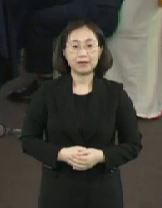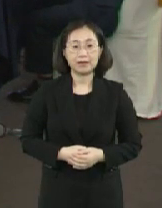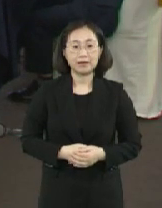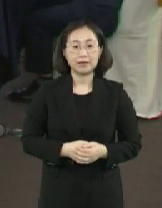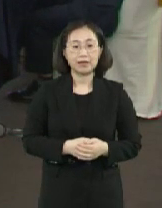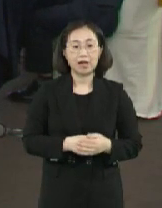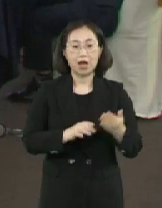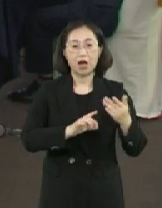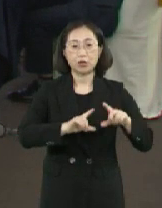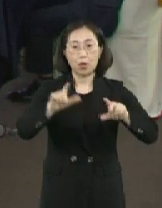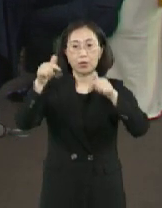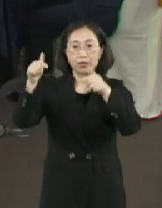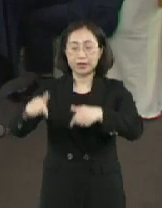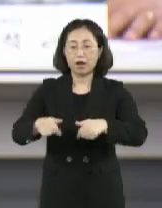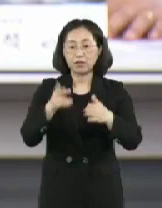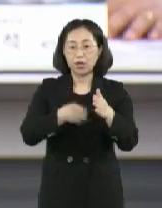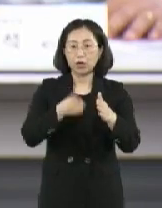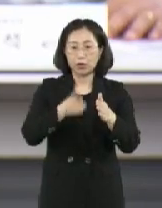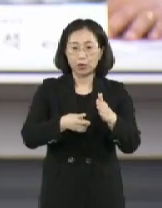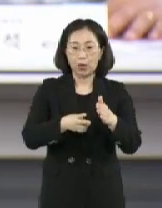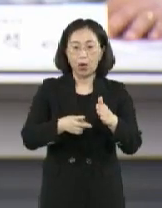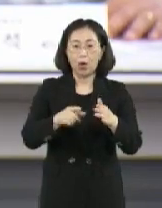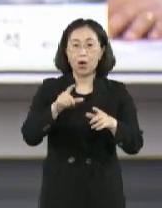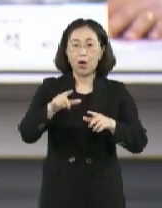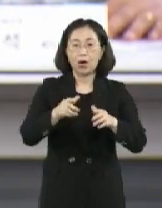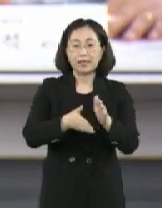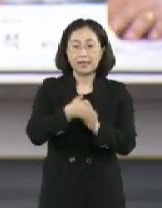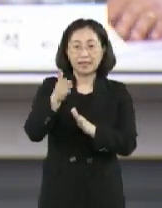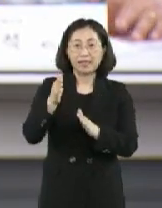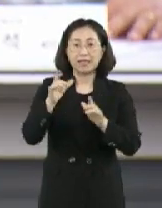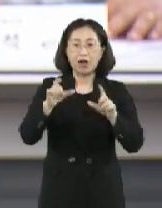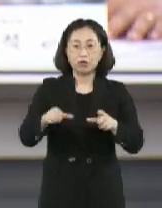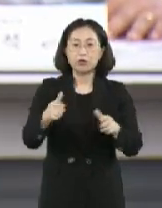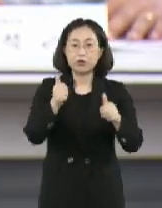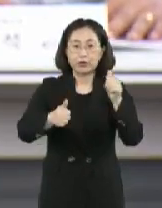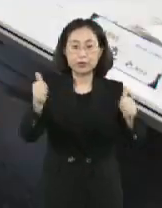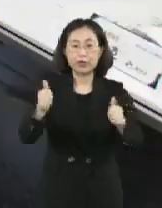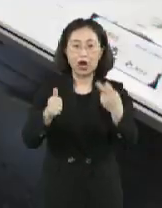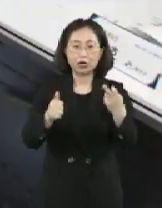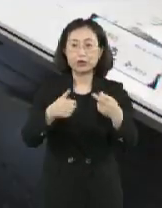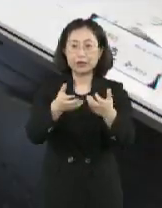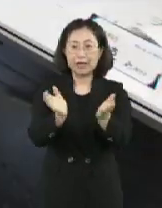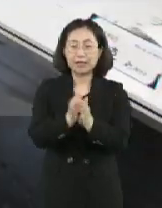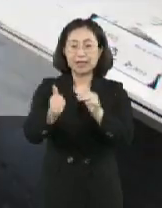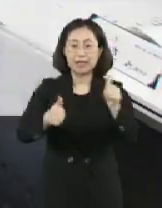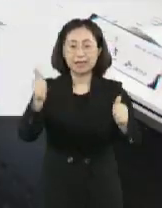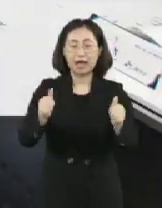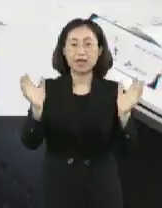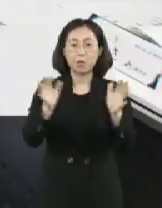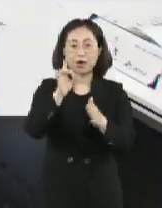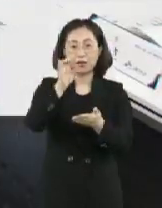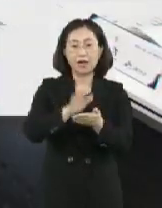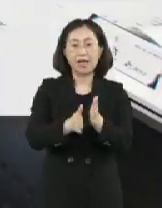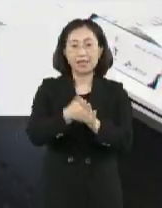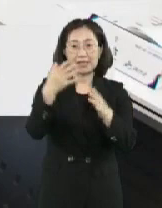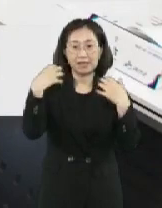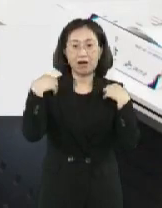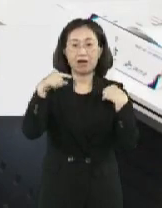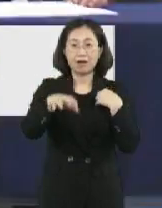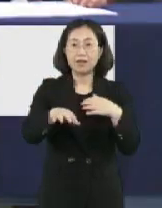중부권 동서횡단철도 시장 군수 협력체 회의가 오늘 12개 시군 단체장들이 참석한 가운데 천안시청에서